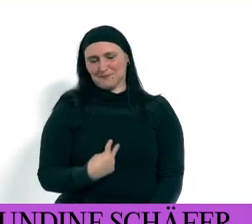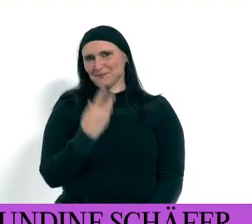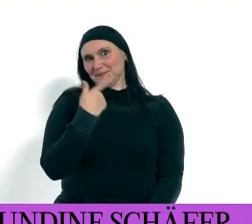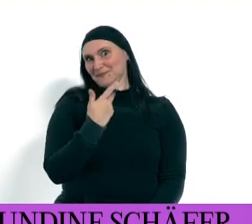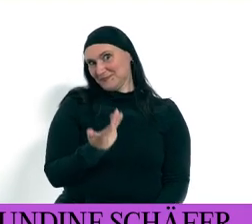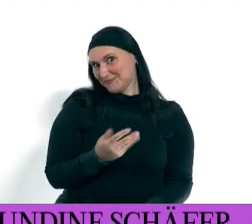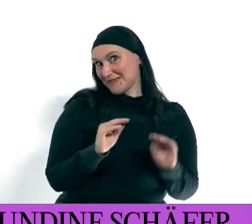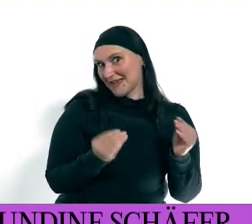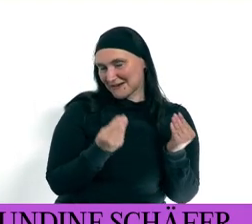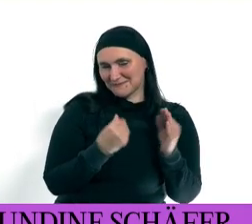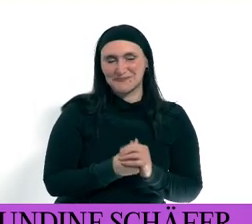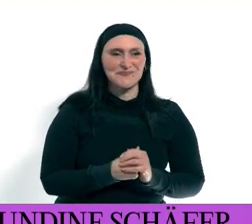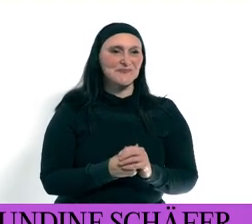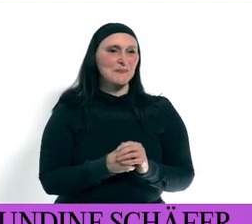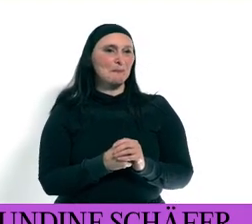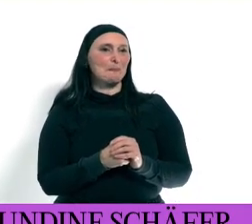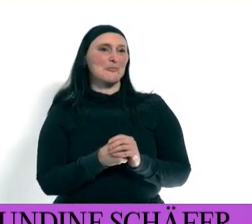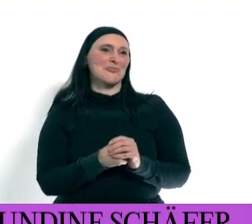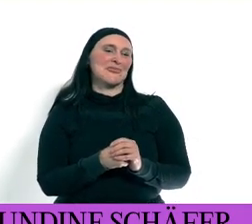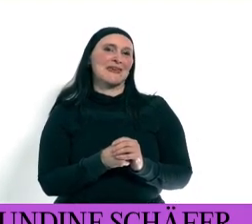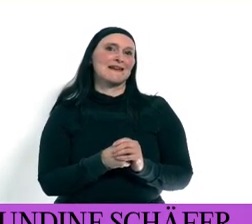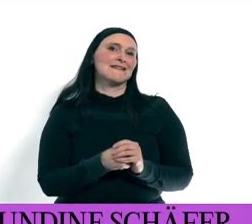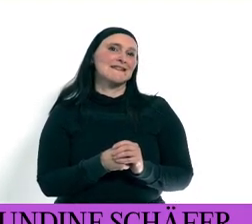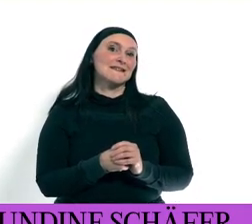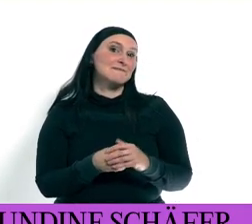and that time actually,